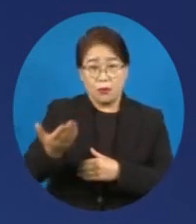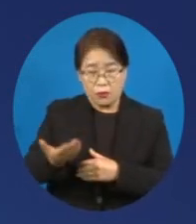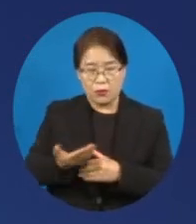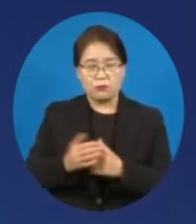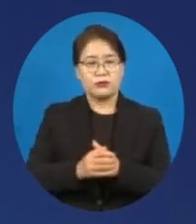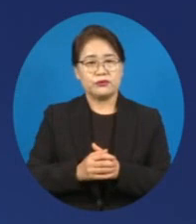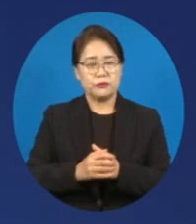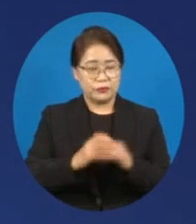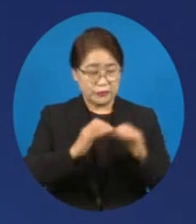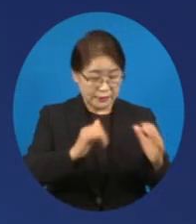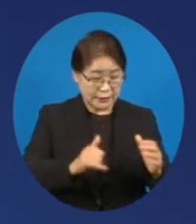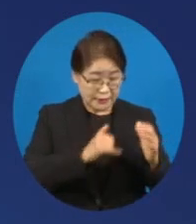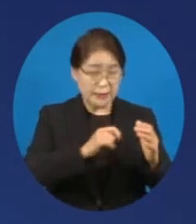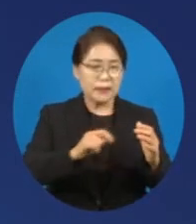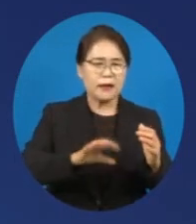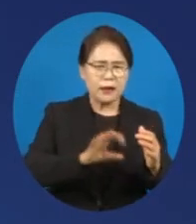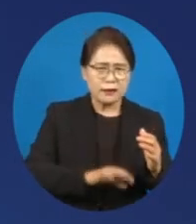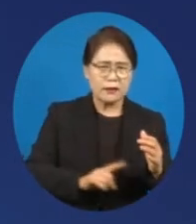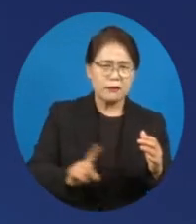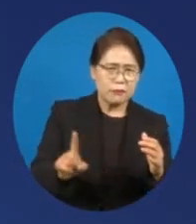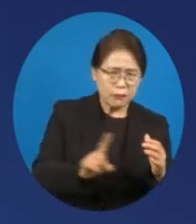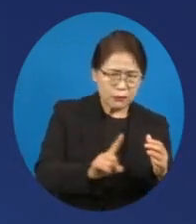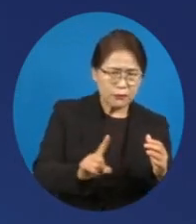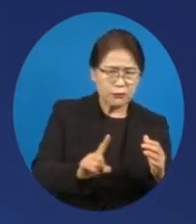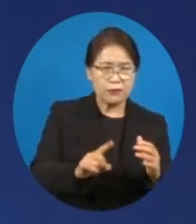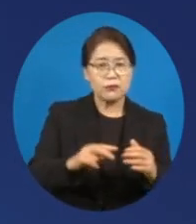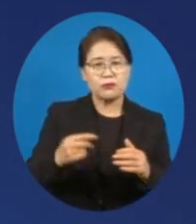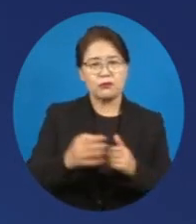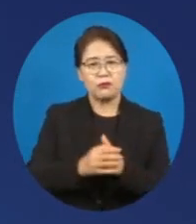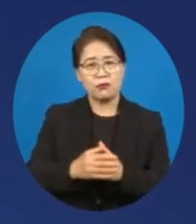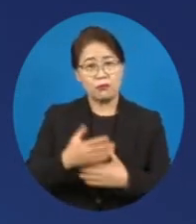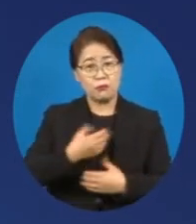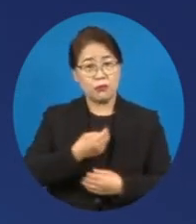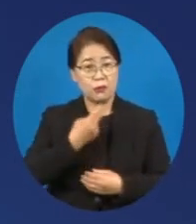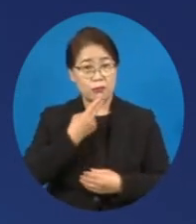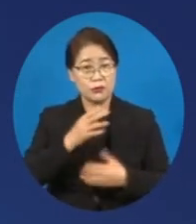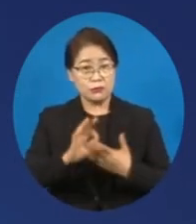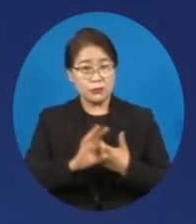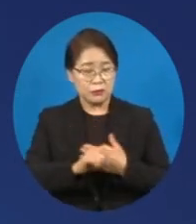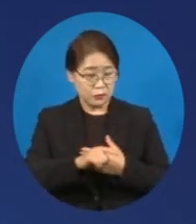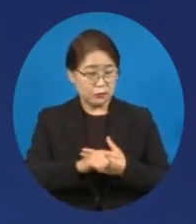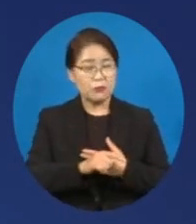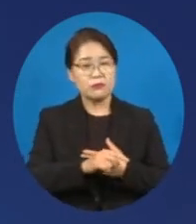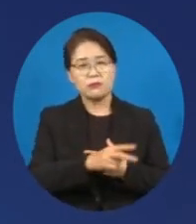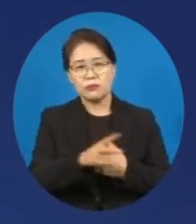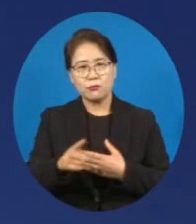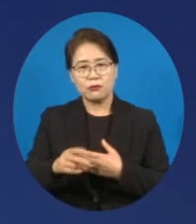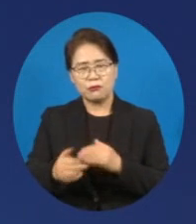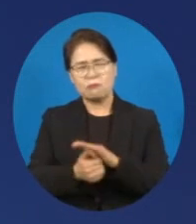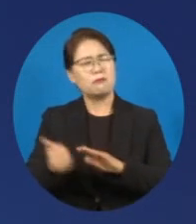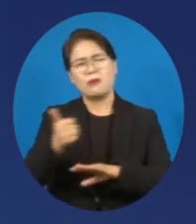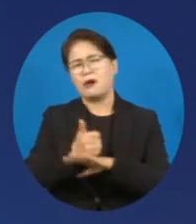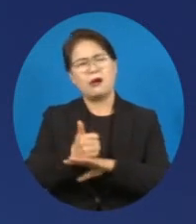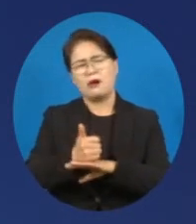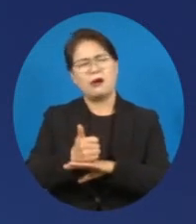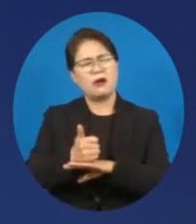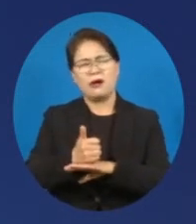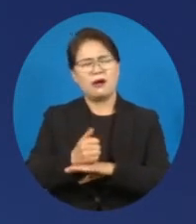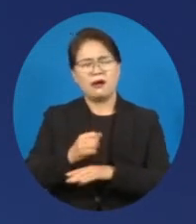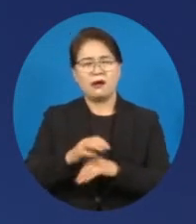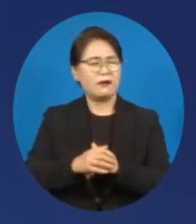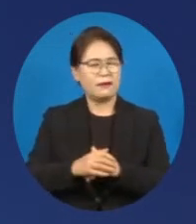여러분이 세상에 그 어떤 것도 평안이 없다면 그것은 성공이 아닙니다